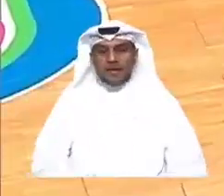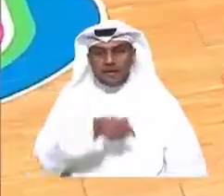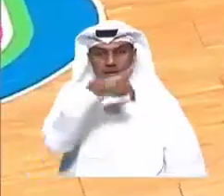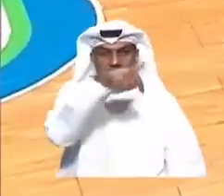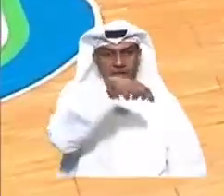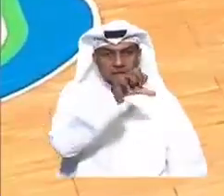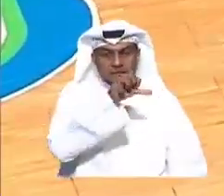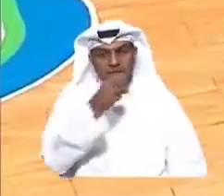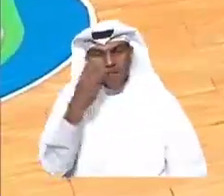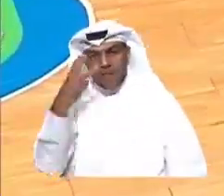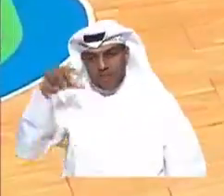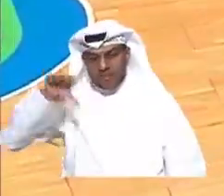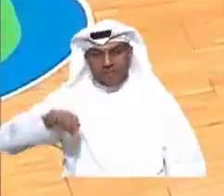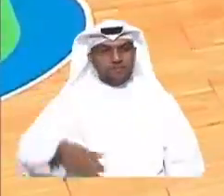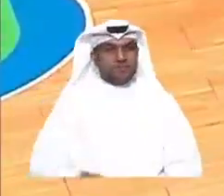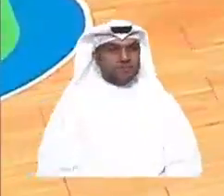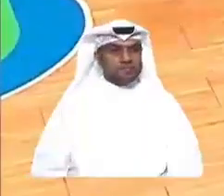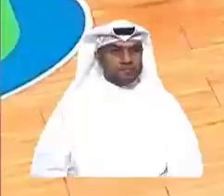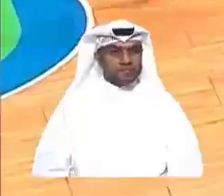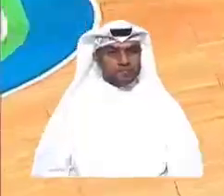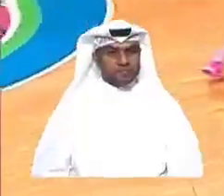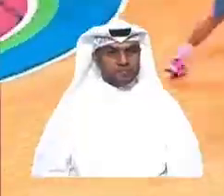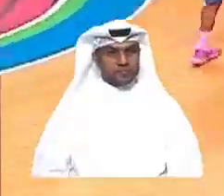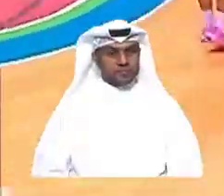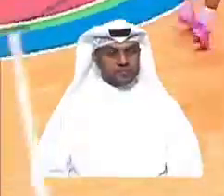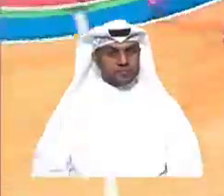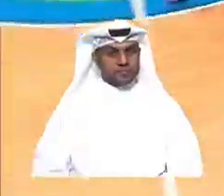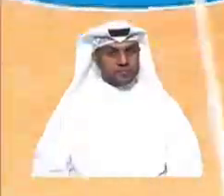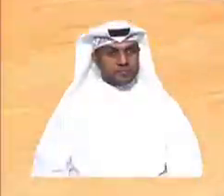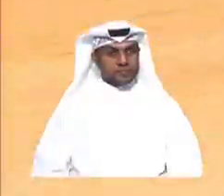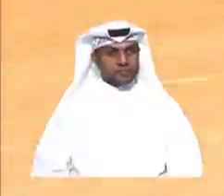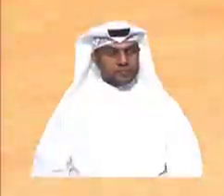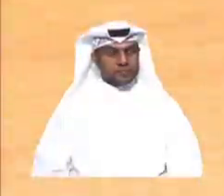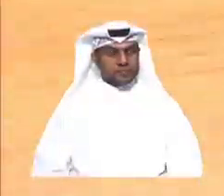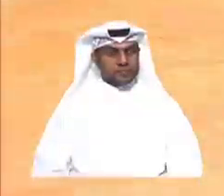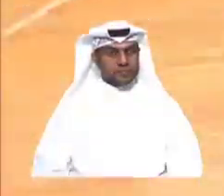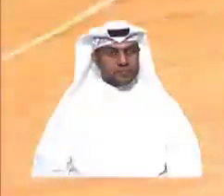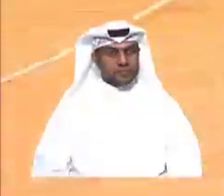96. عبد الله مجيد لكن قصيرة هالمرة يا عبد الله قصيرة هالمرة.